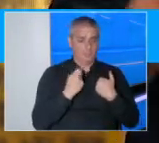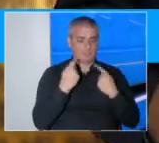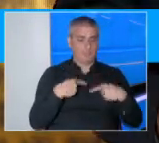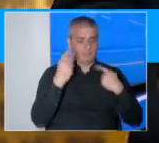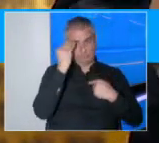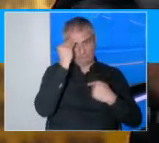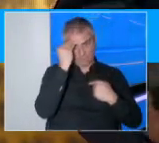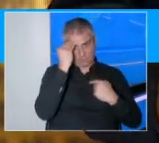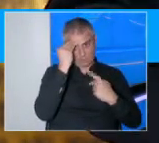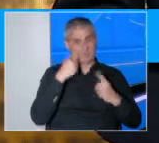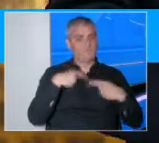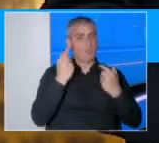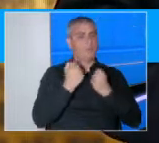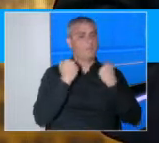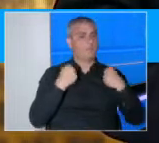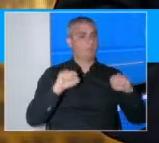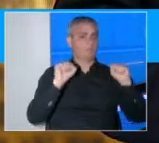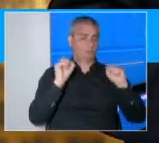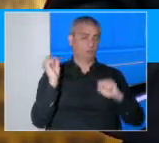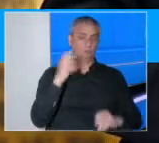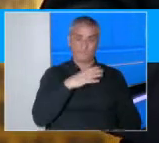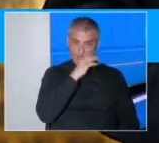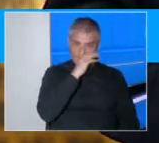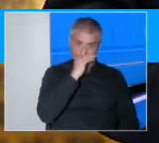ליום הזיכרון וליום העצמאות שמגיע.